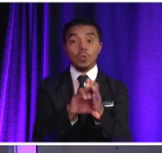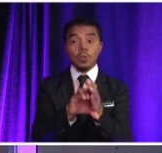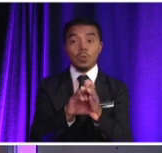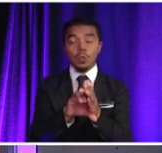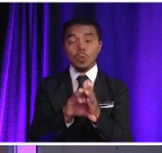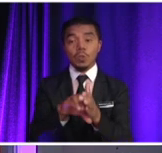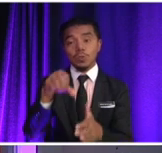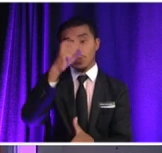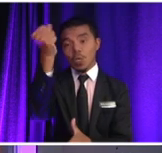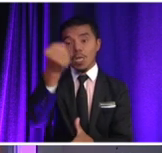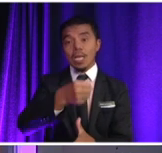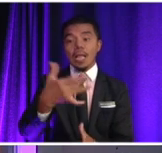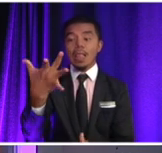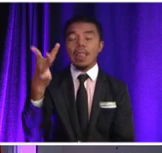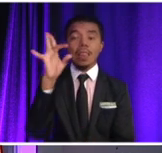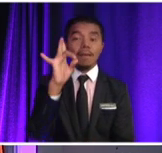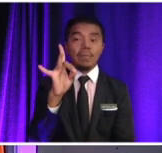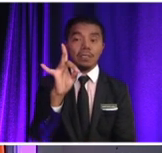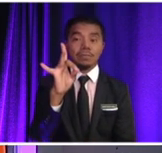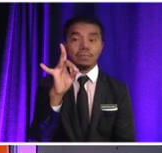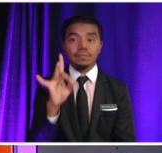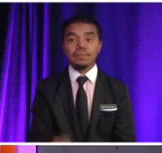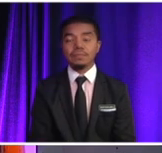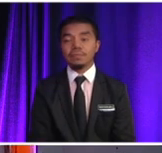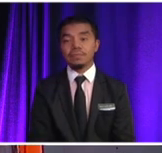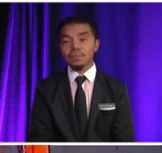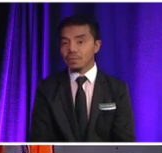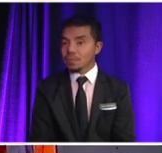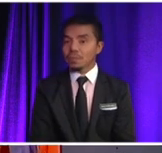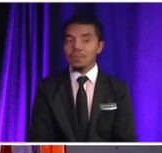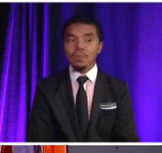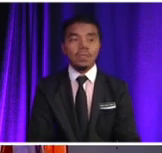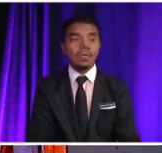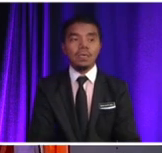tolong menjawab kita sama-sama baca soalnya